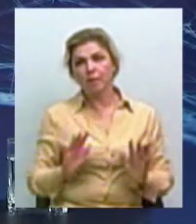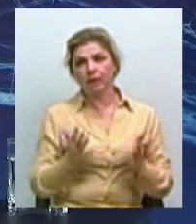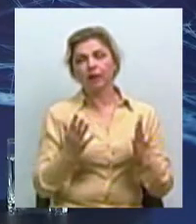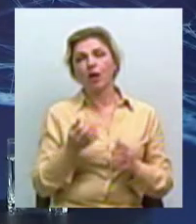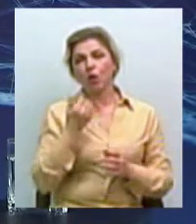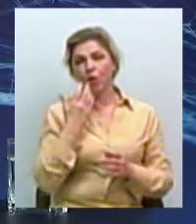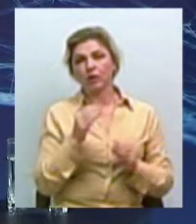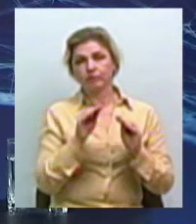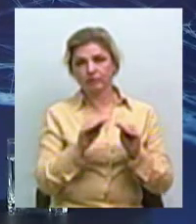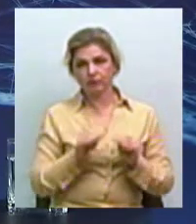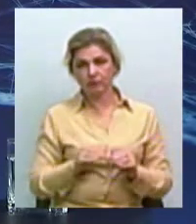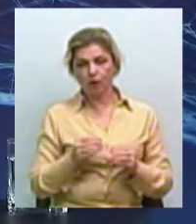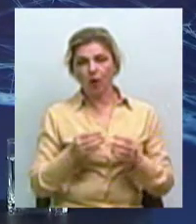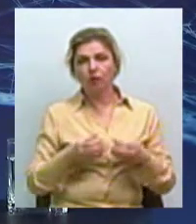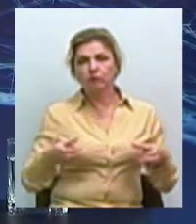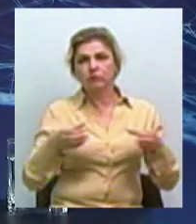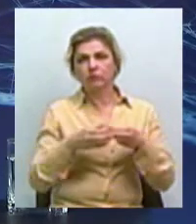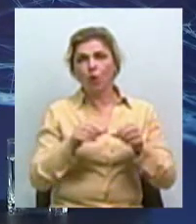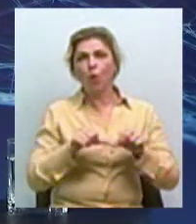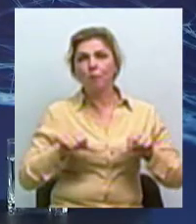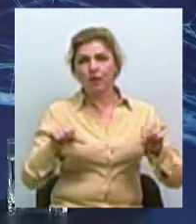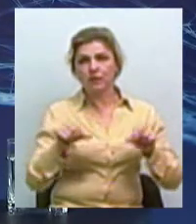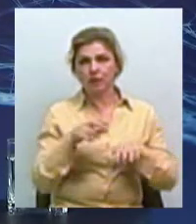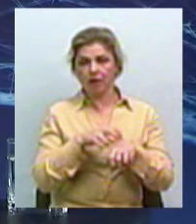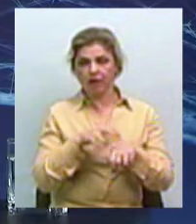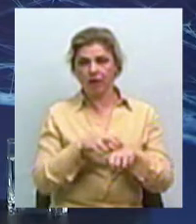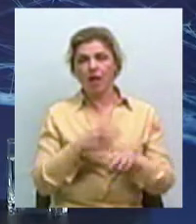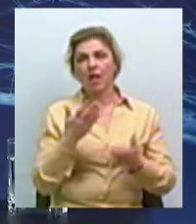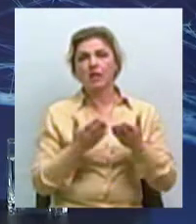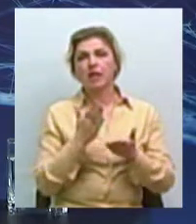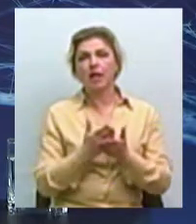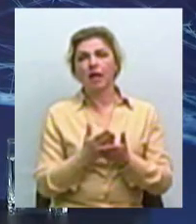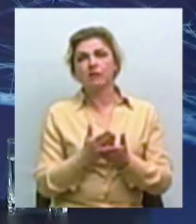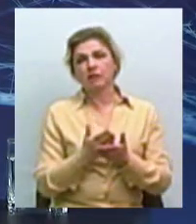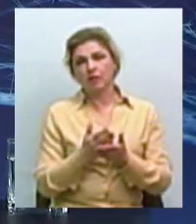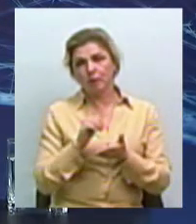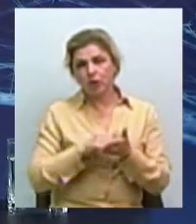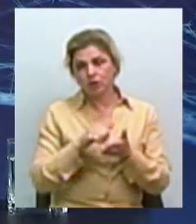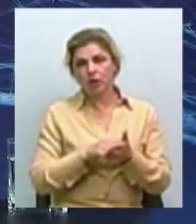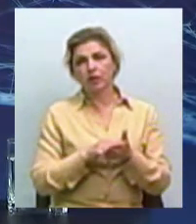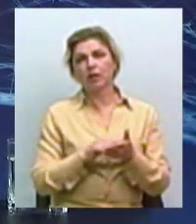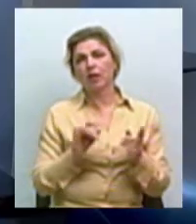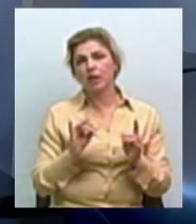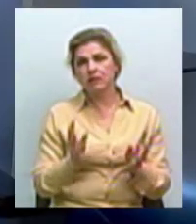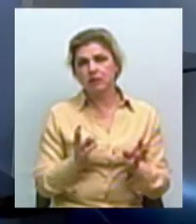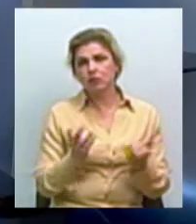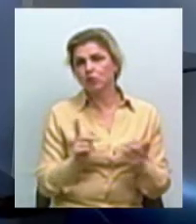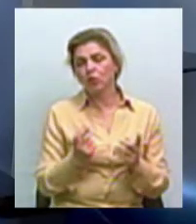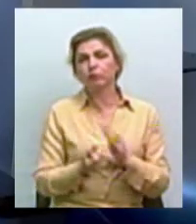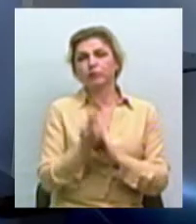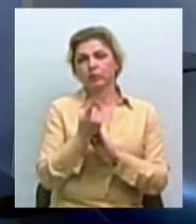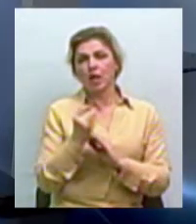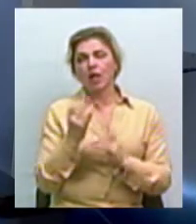коли складається консиліум, якщо там є джерело, є спалах, і